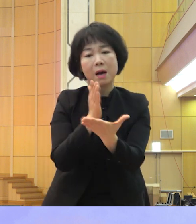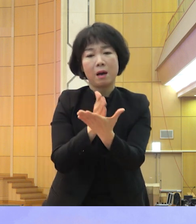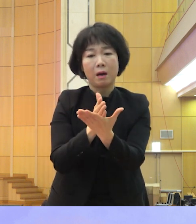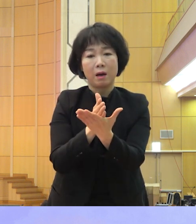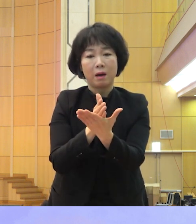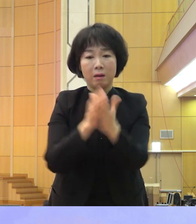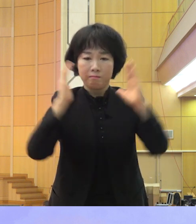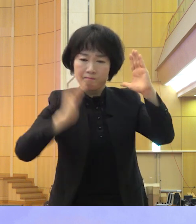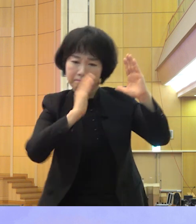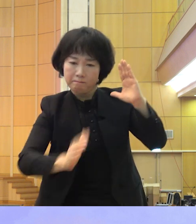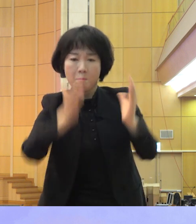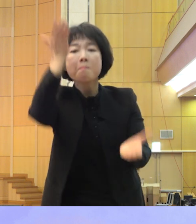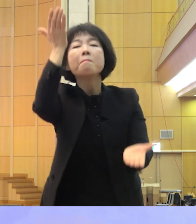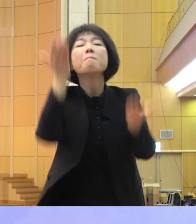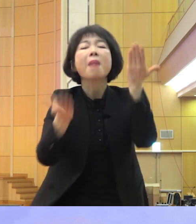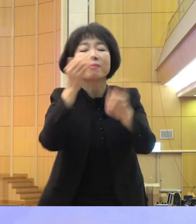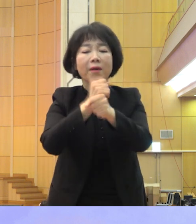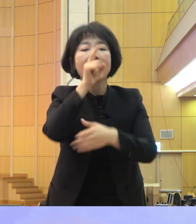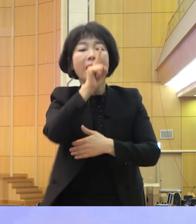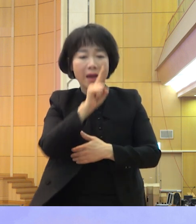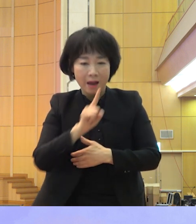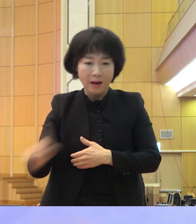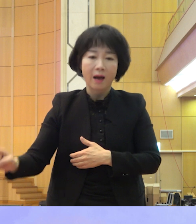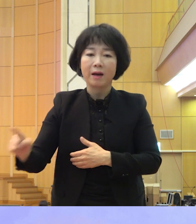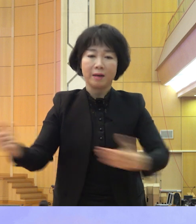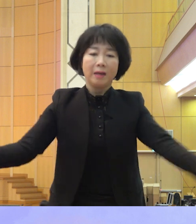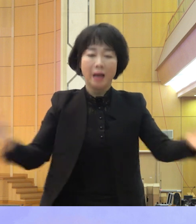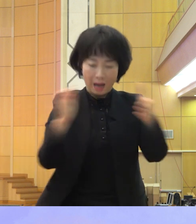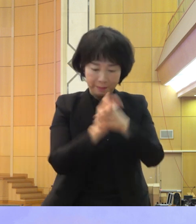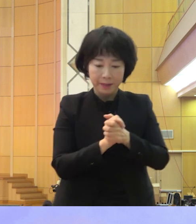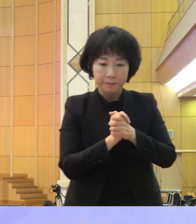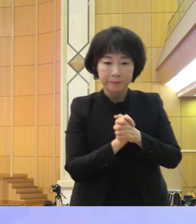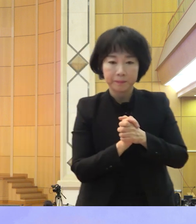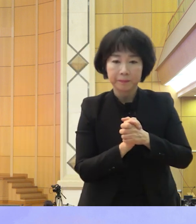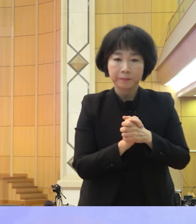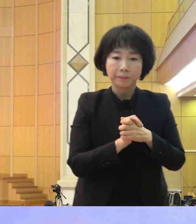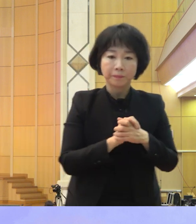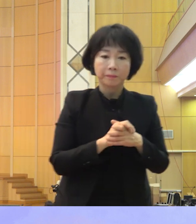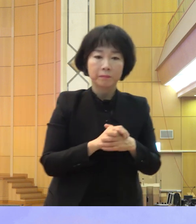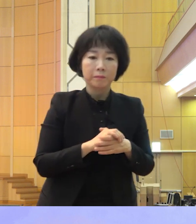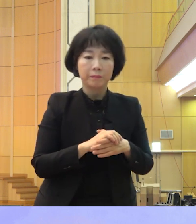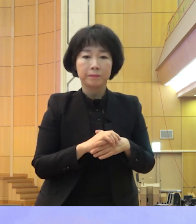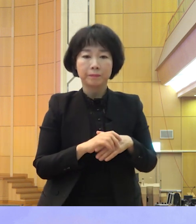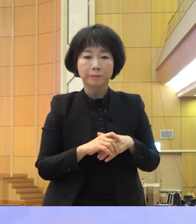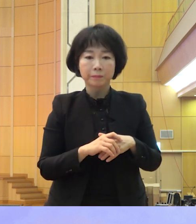말고 공의롭게 판단하라 하시니라. 아멘.